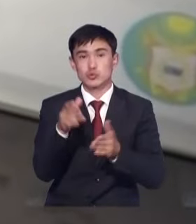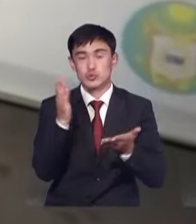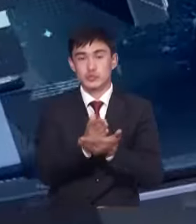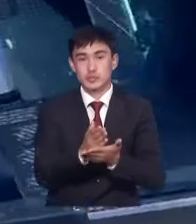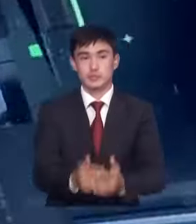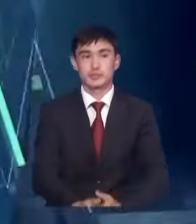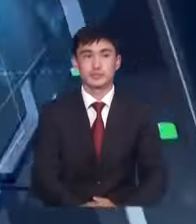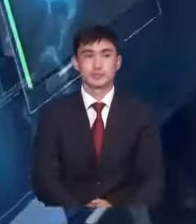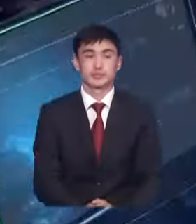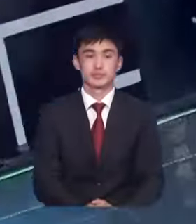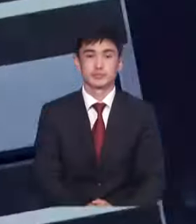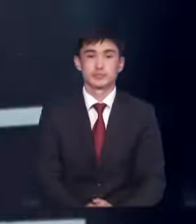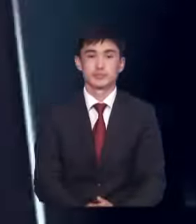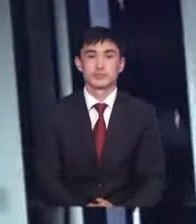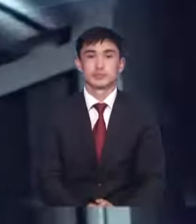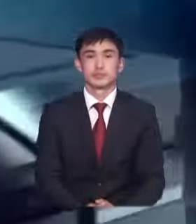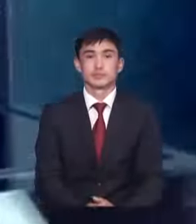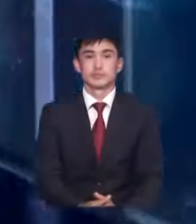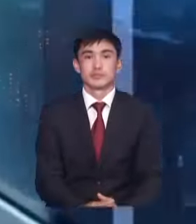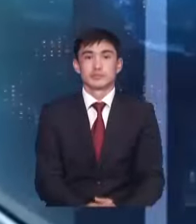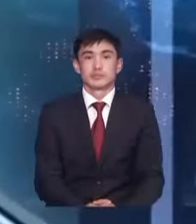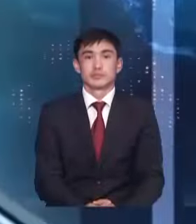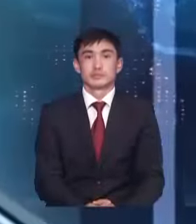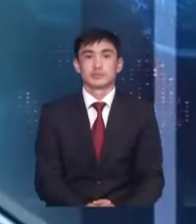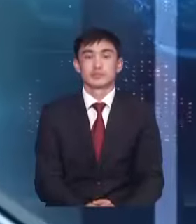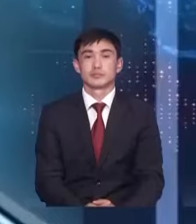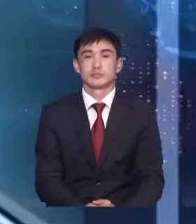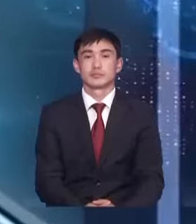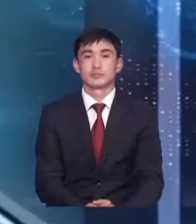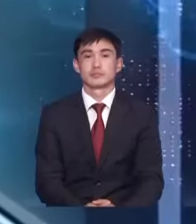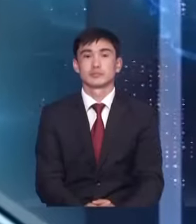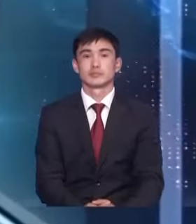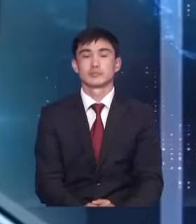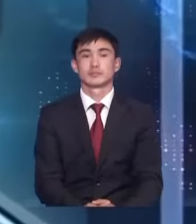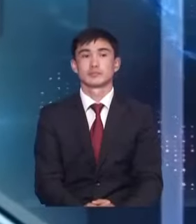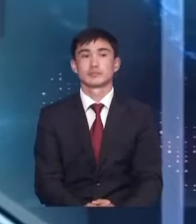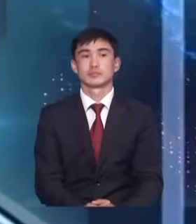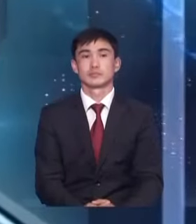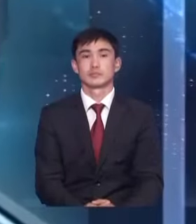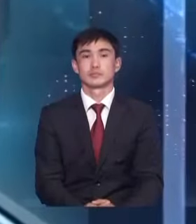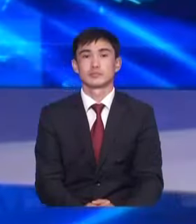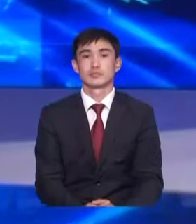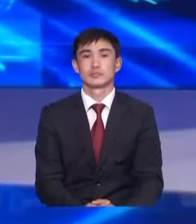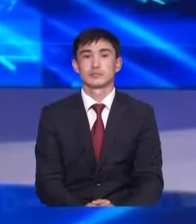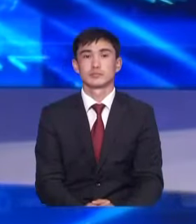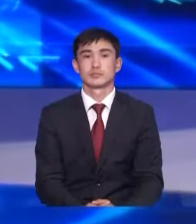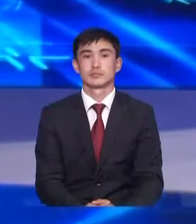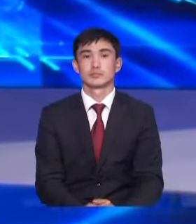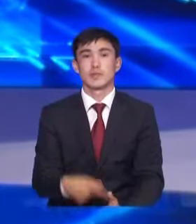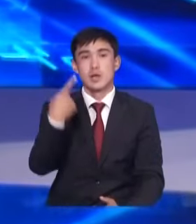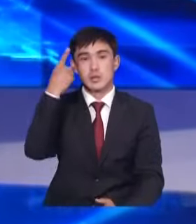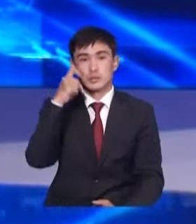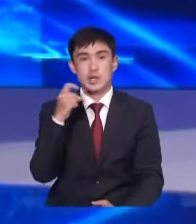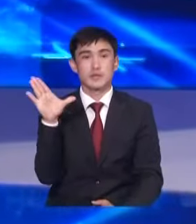устройством. Шандос Назарбаев, Абзал Иманали, телерадиокомпания ЖТСУ, Алматинская область. Мало